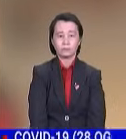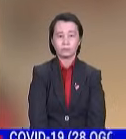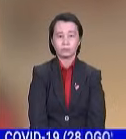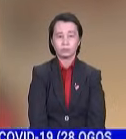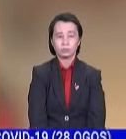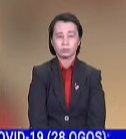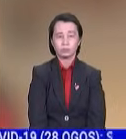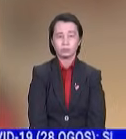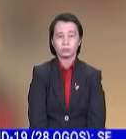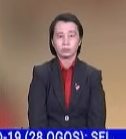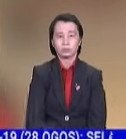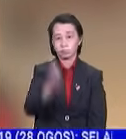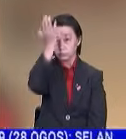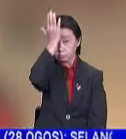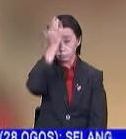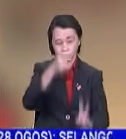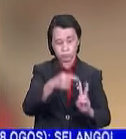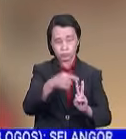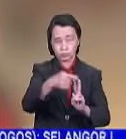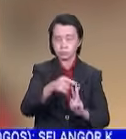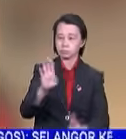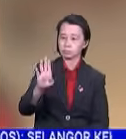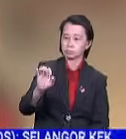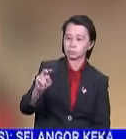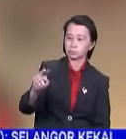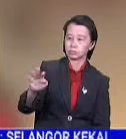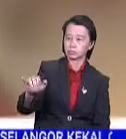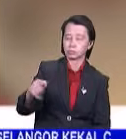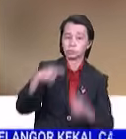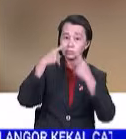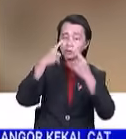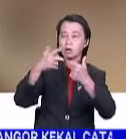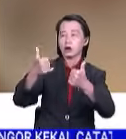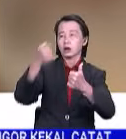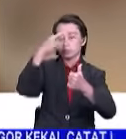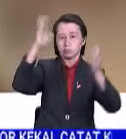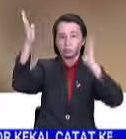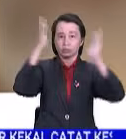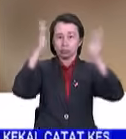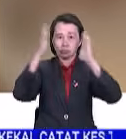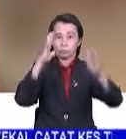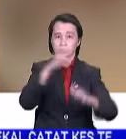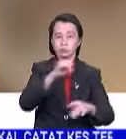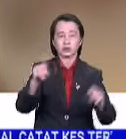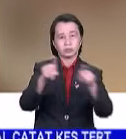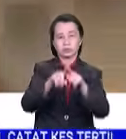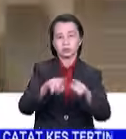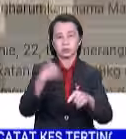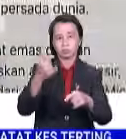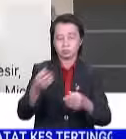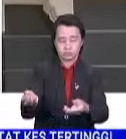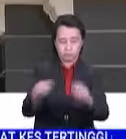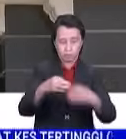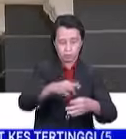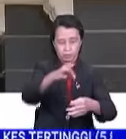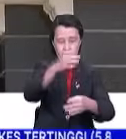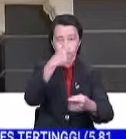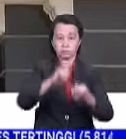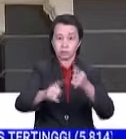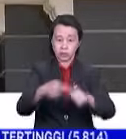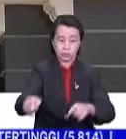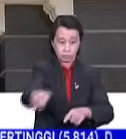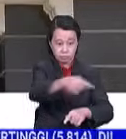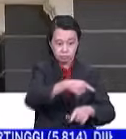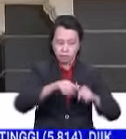Hai menurut Sri Paduka berdua body merupakan kejayaan yang amat bermakna kepada Malaysia dan juga suntikan semangat buat rekan-rekan